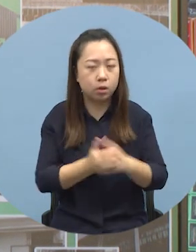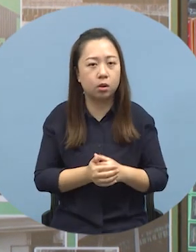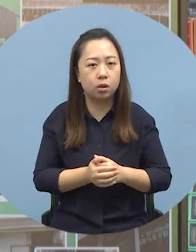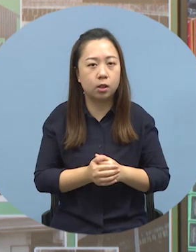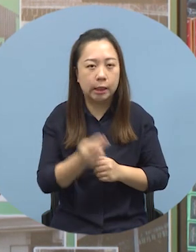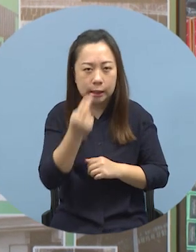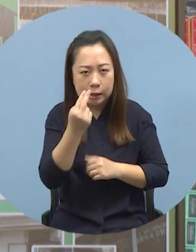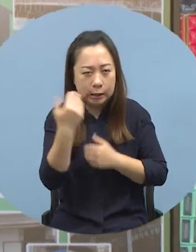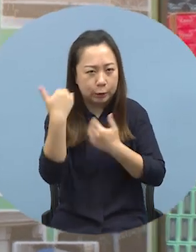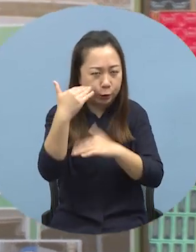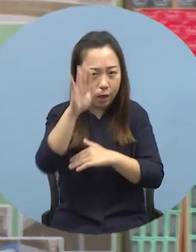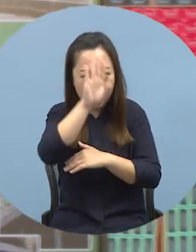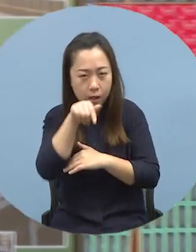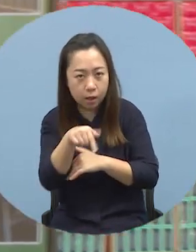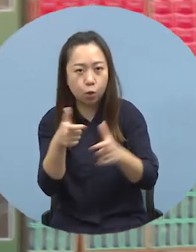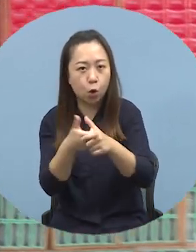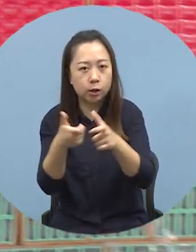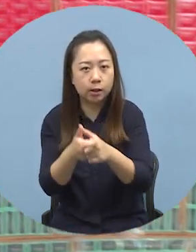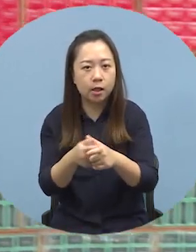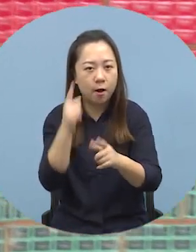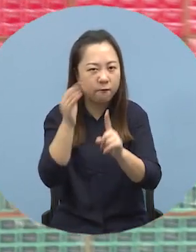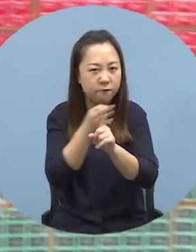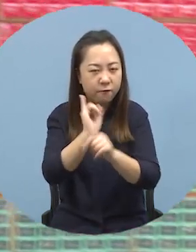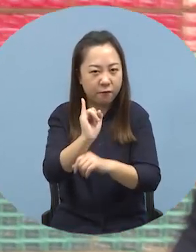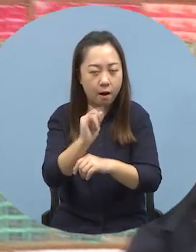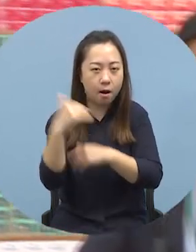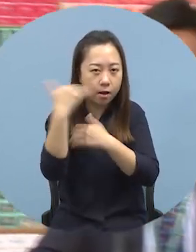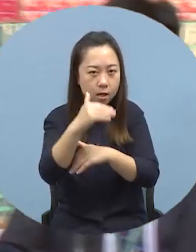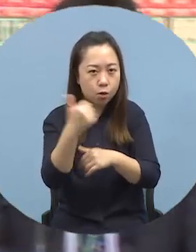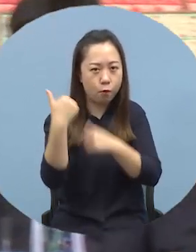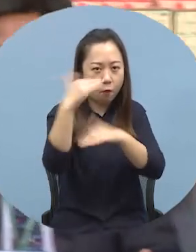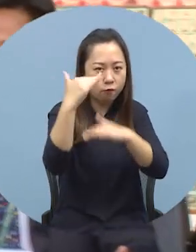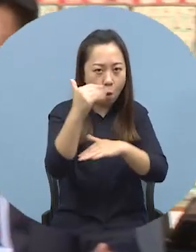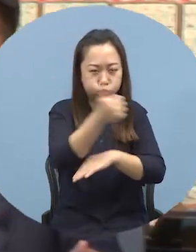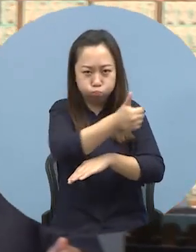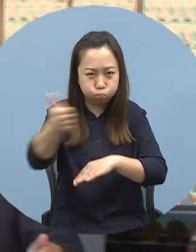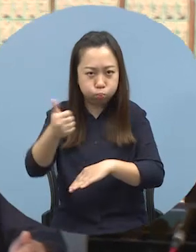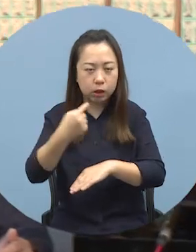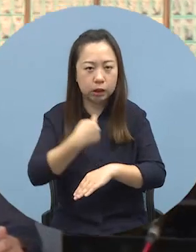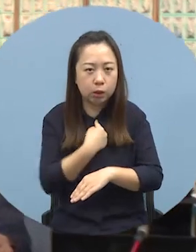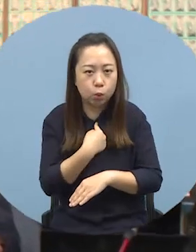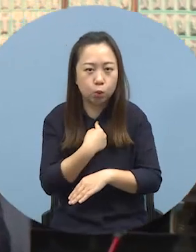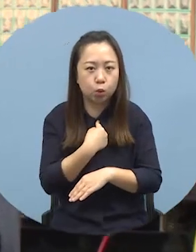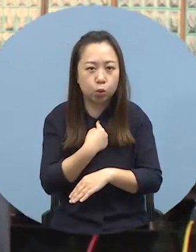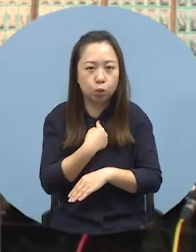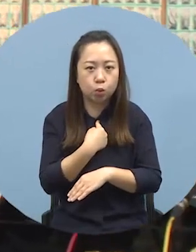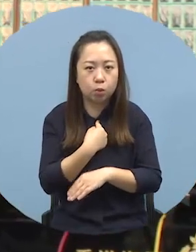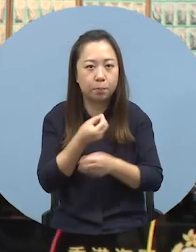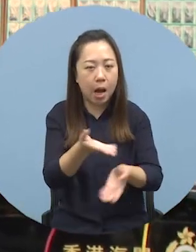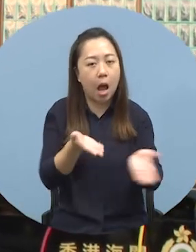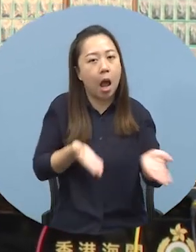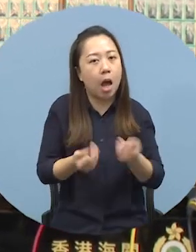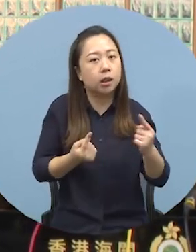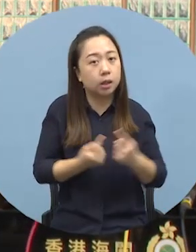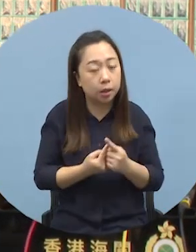先分子為咗要確保佢哋個非法嘅香煙有充足嘅供應、穩定嘅市場俾佢供應俾個客仔。